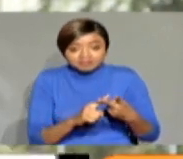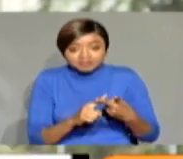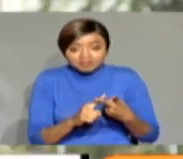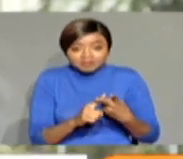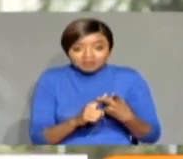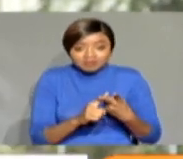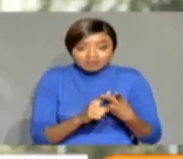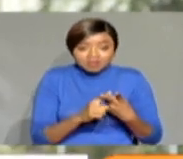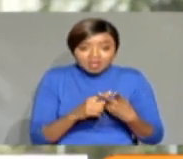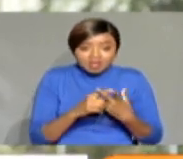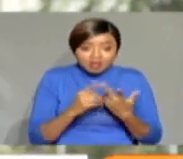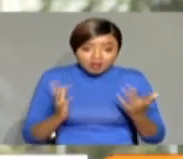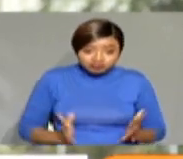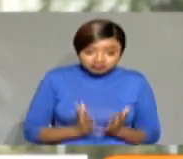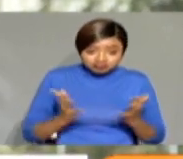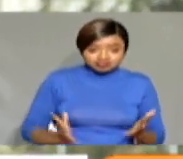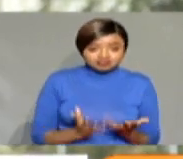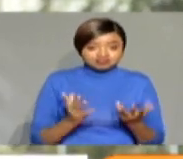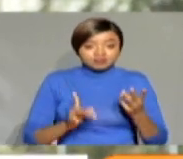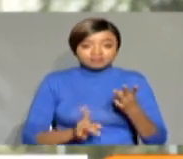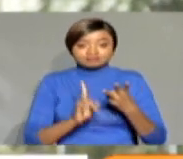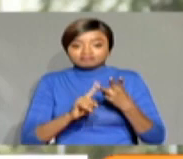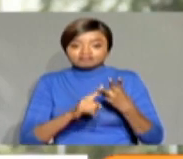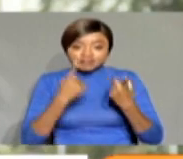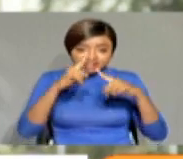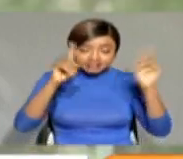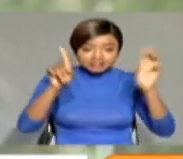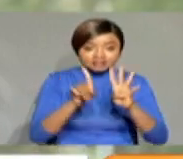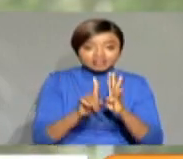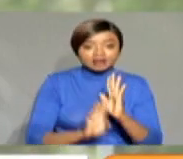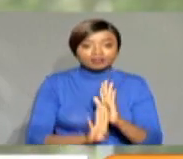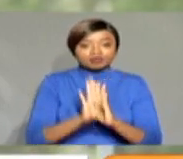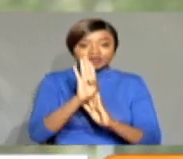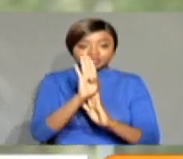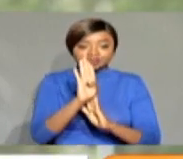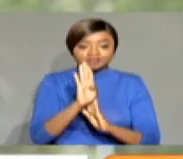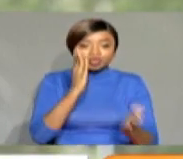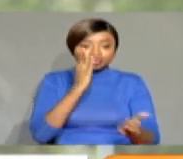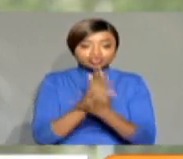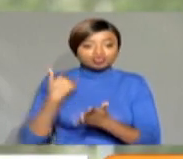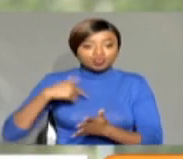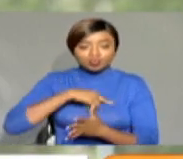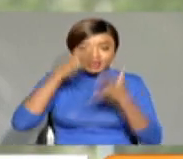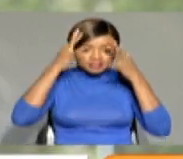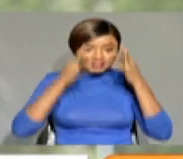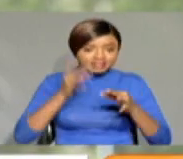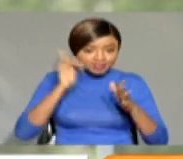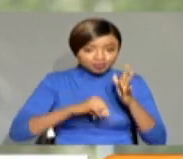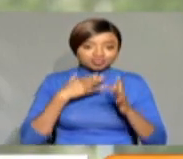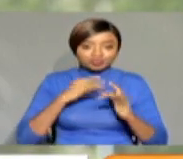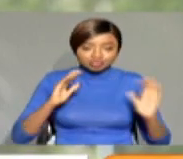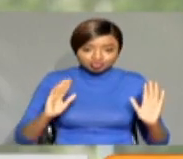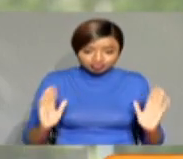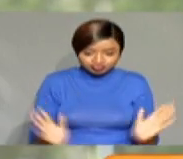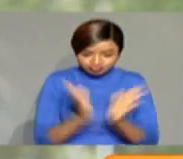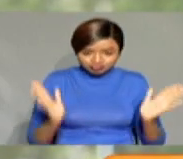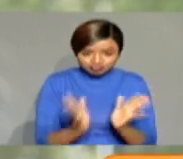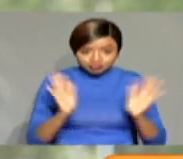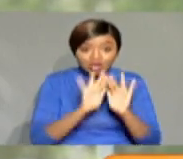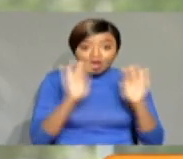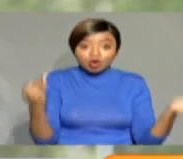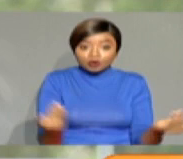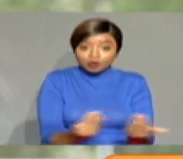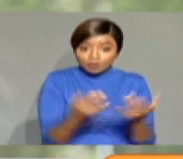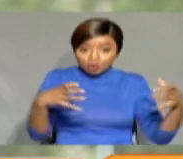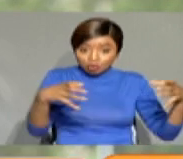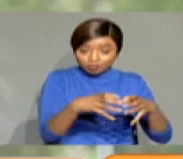whether better welfare, and the success and the progression is we will strive to re-energize the global community,